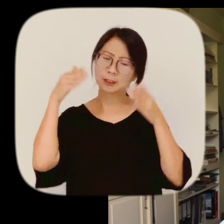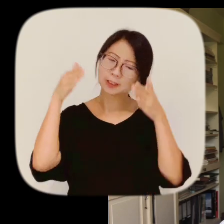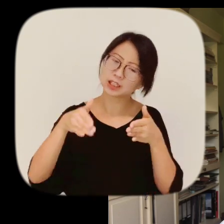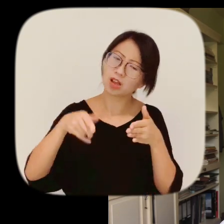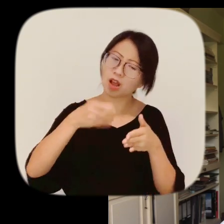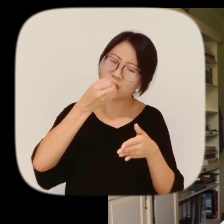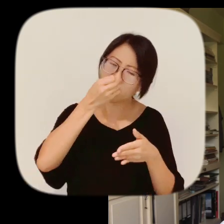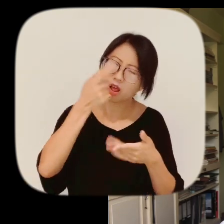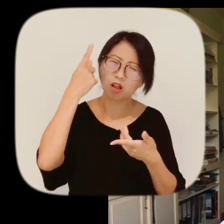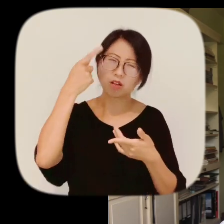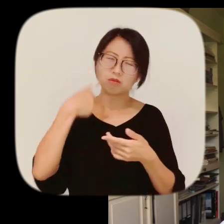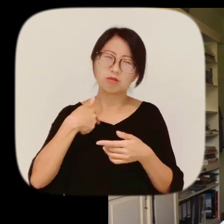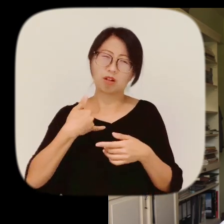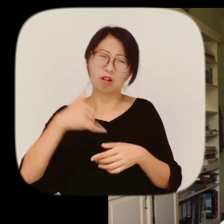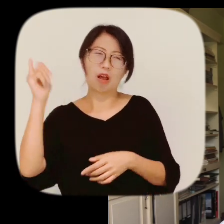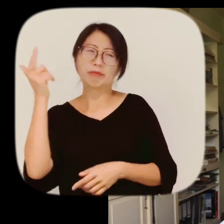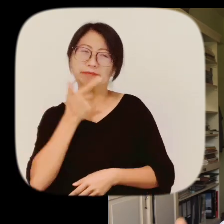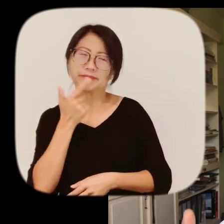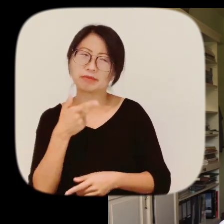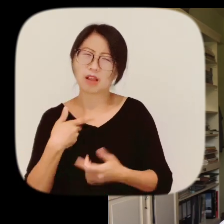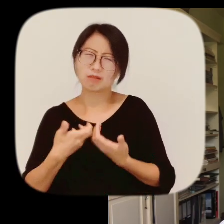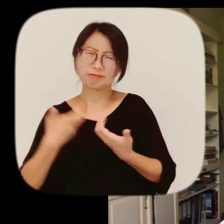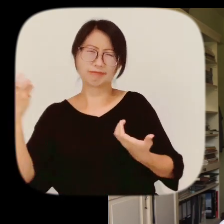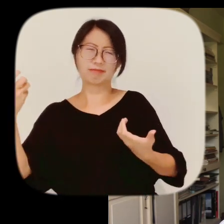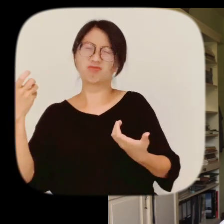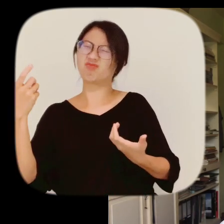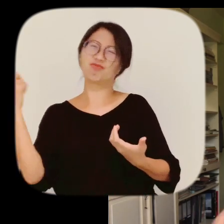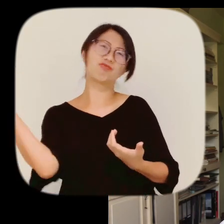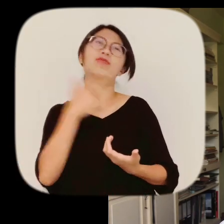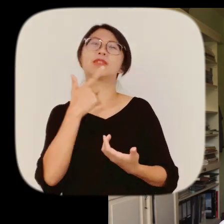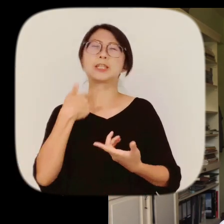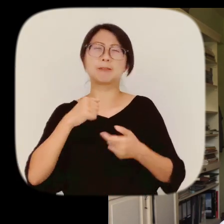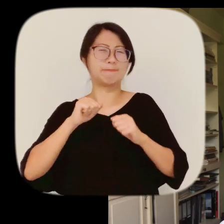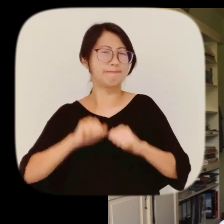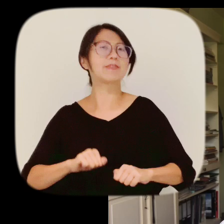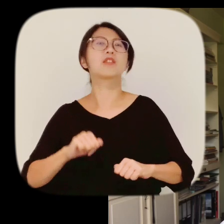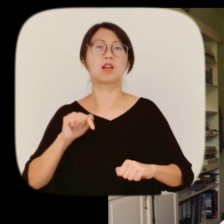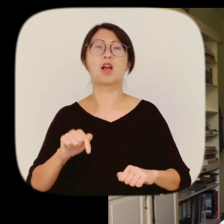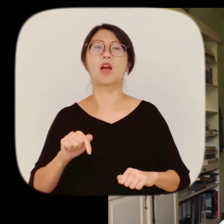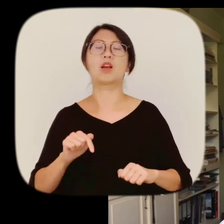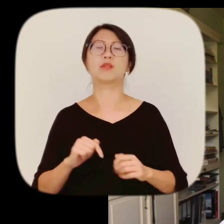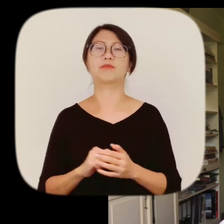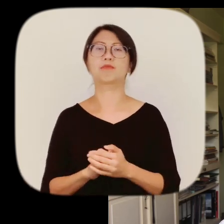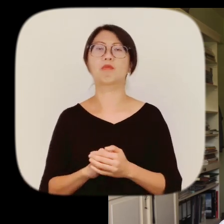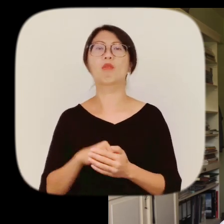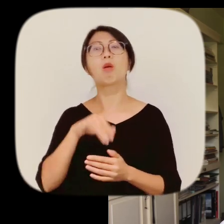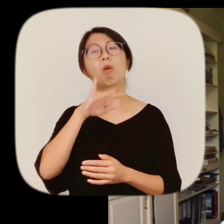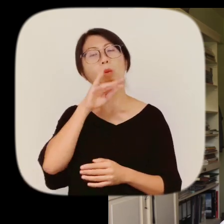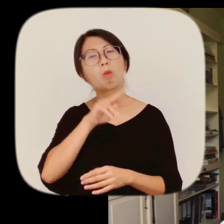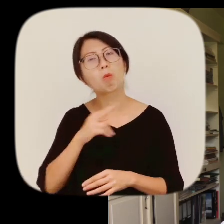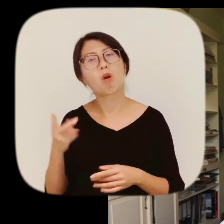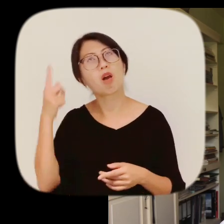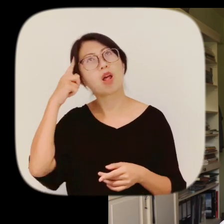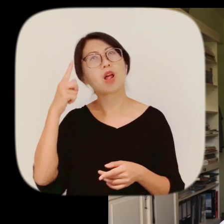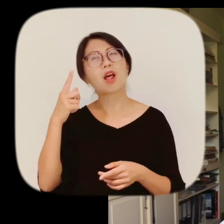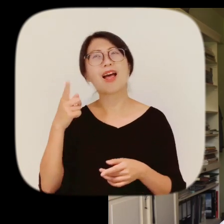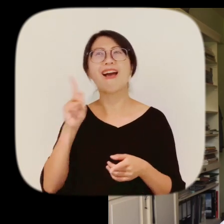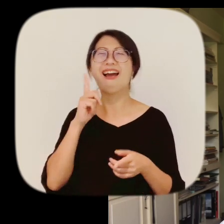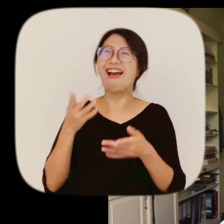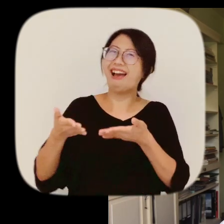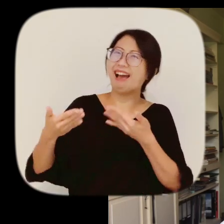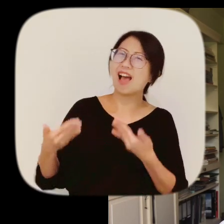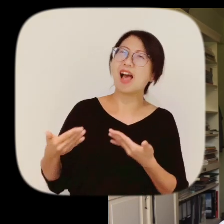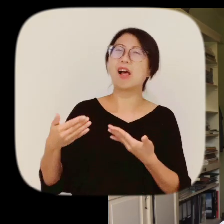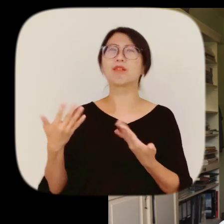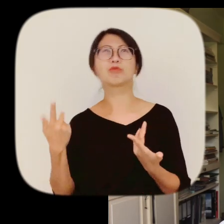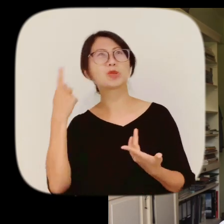入还是不投入好呢当你投入的话呢你就不舍得走或者不奋气走的但是太轻呢人生没有了